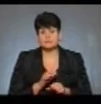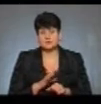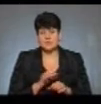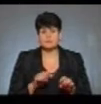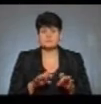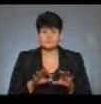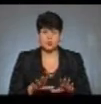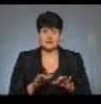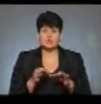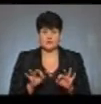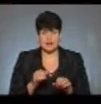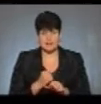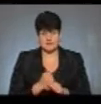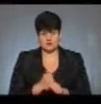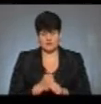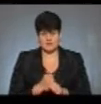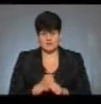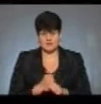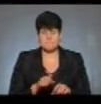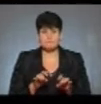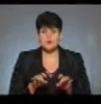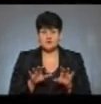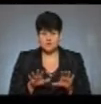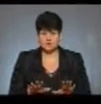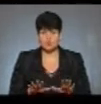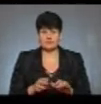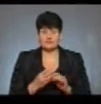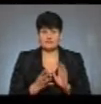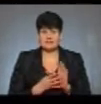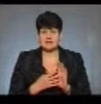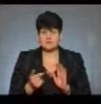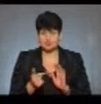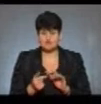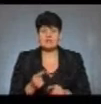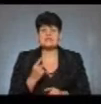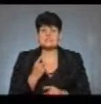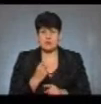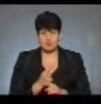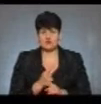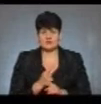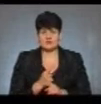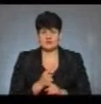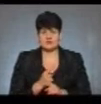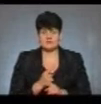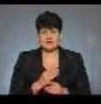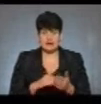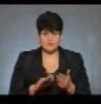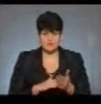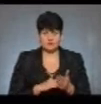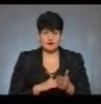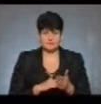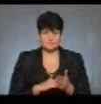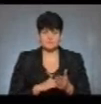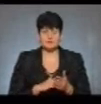яка дозволяла працювати. Тобто постановою від 19 грудня заборонили, ліквідували